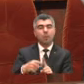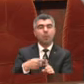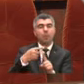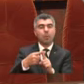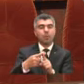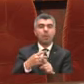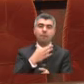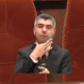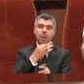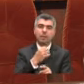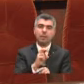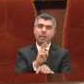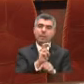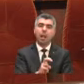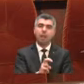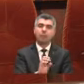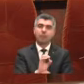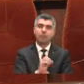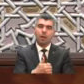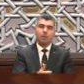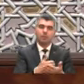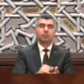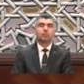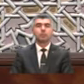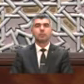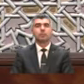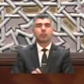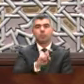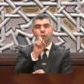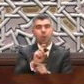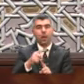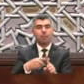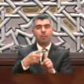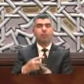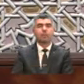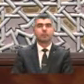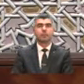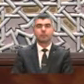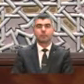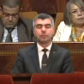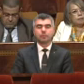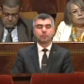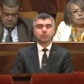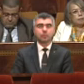الولوج للتمويل. وشكرا. تفضلوا سيد النائب المحترم في إطار التعقيب.